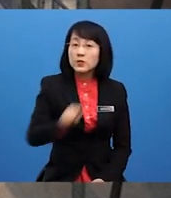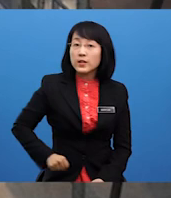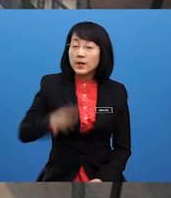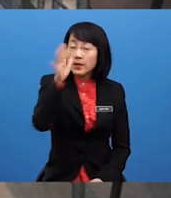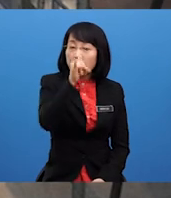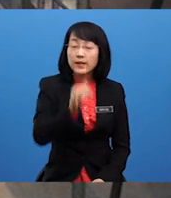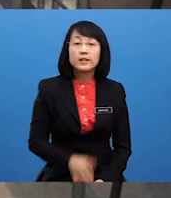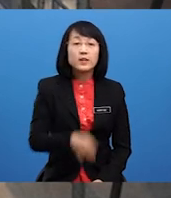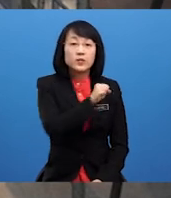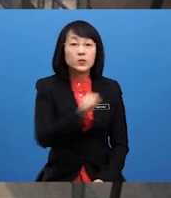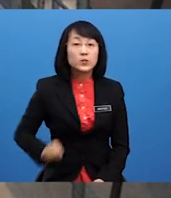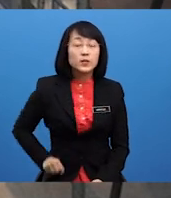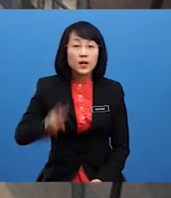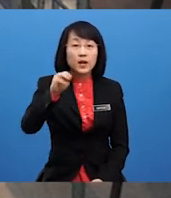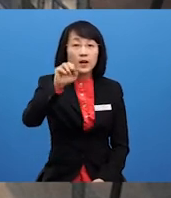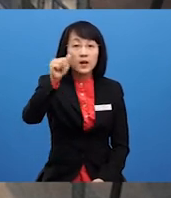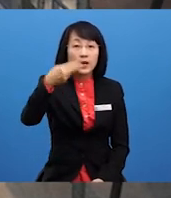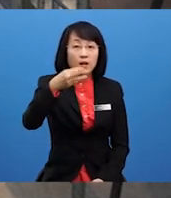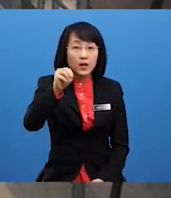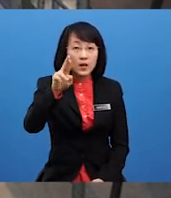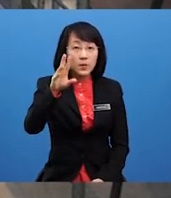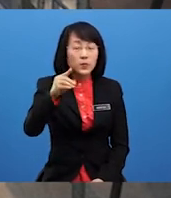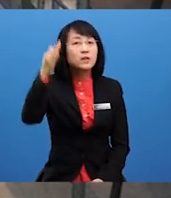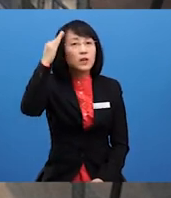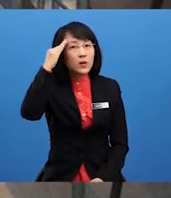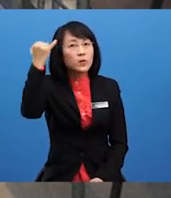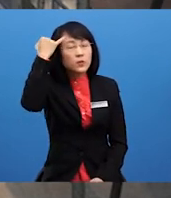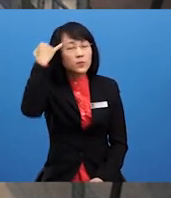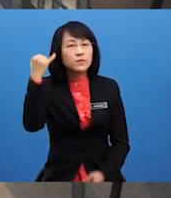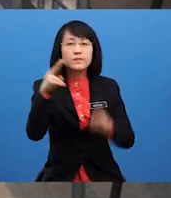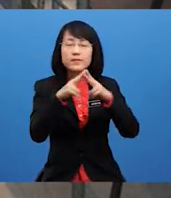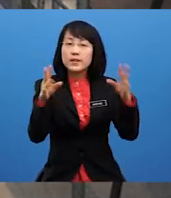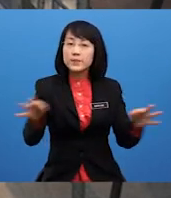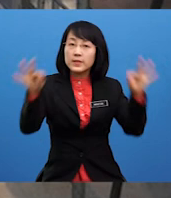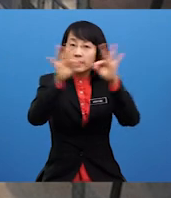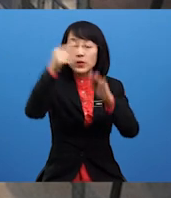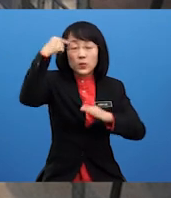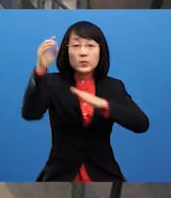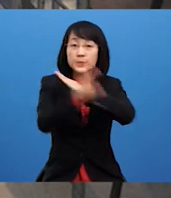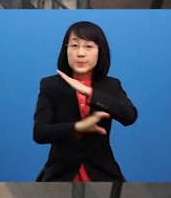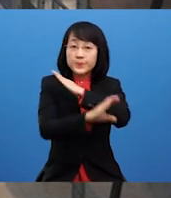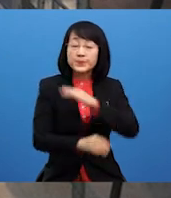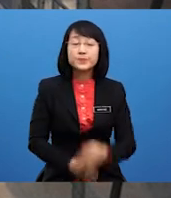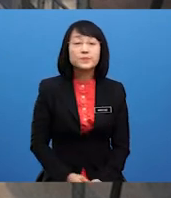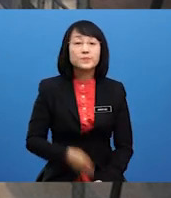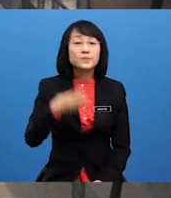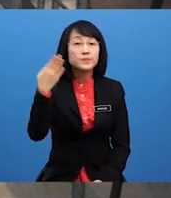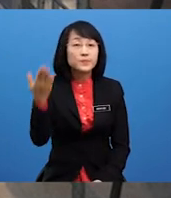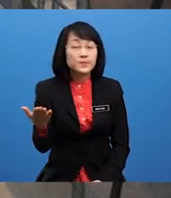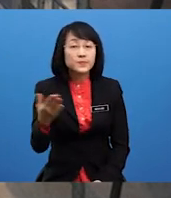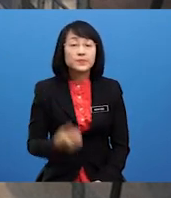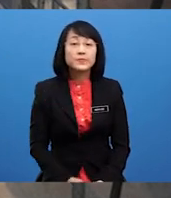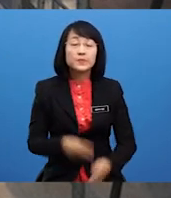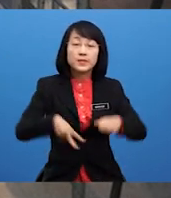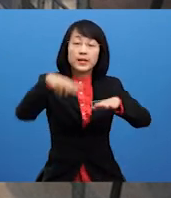Sultan Mahmud sedar bahawa ilmu sangat penting untuk negara. Beliau naiki tahta ketika mereka